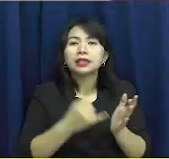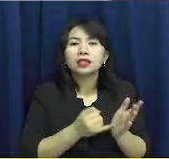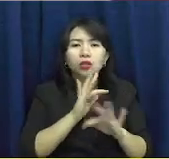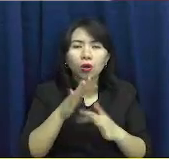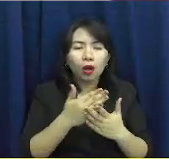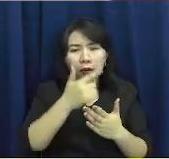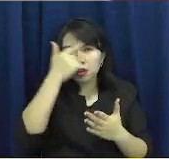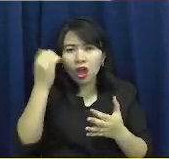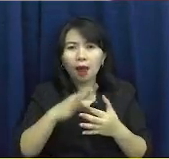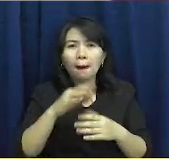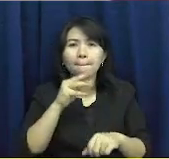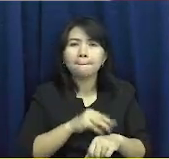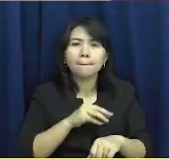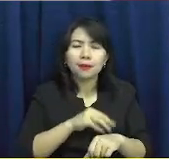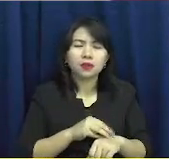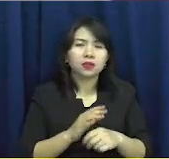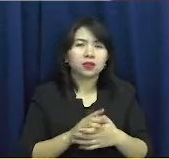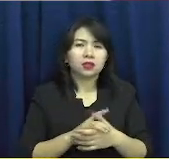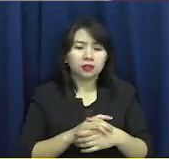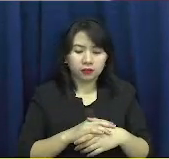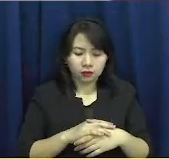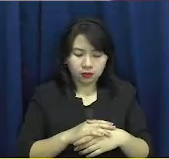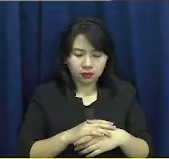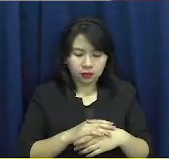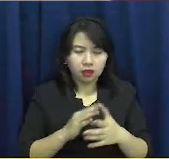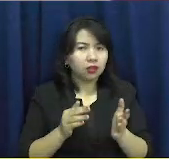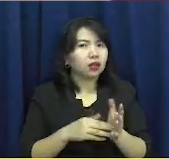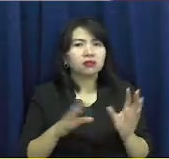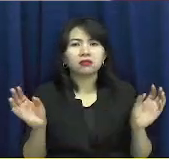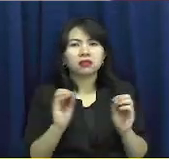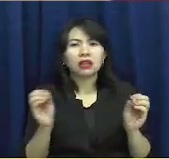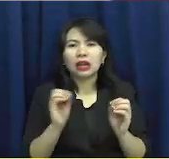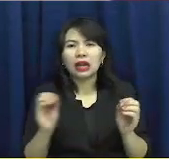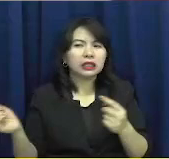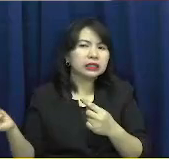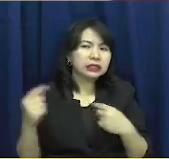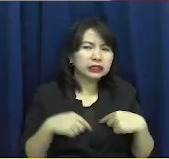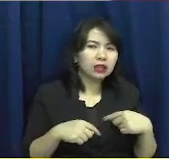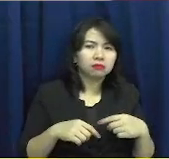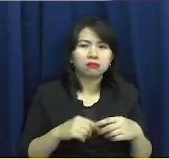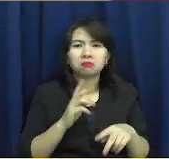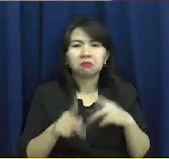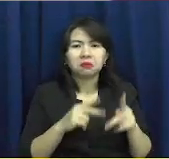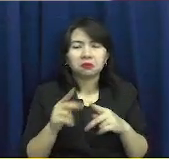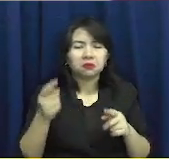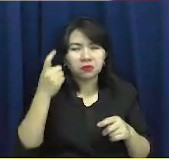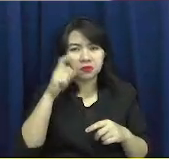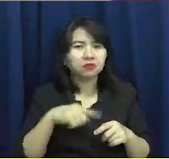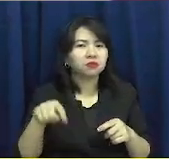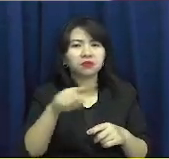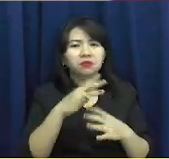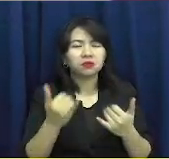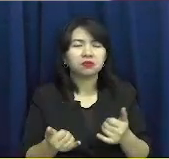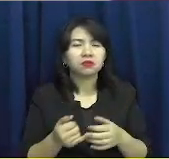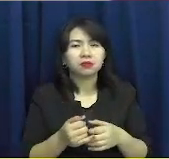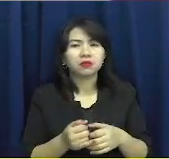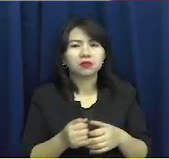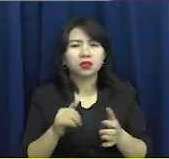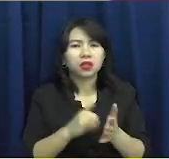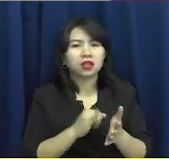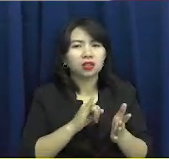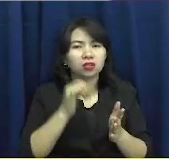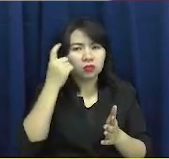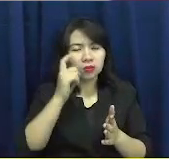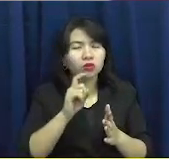maganda dito. Kung hindi dahil sa ministry, walang lalapit na tao. Wala sa ating lalapit na tao. You see, yun ang sinasabi ko,